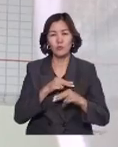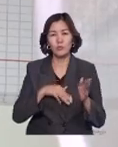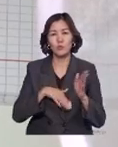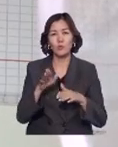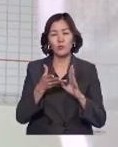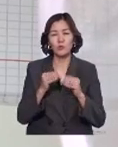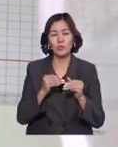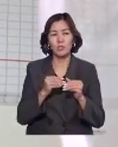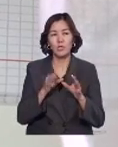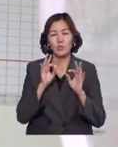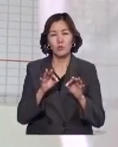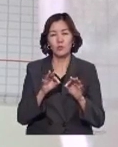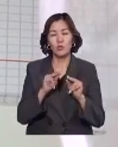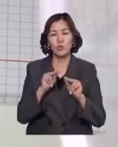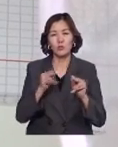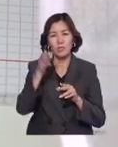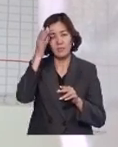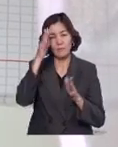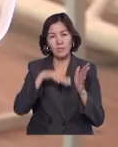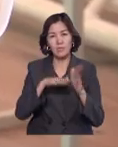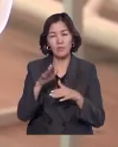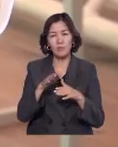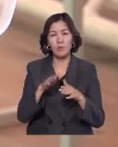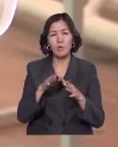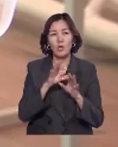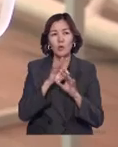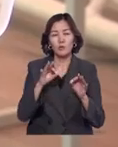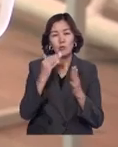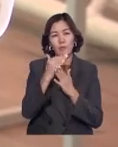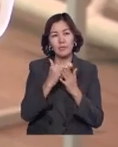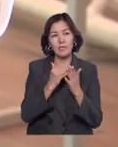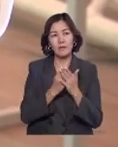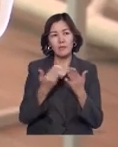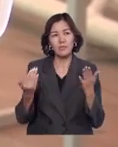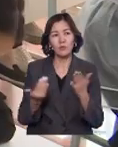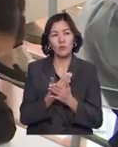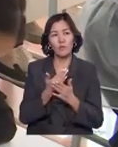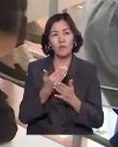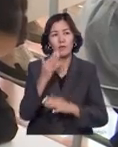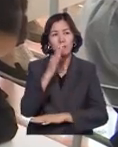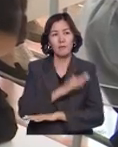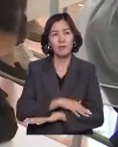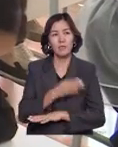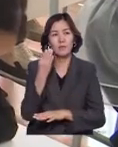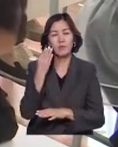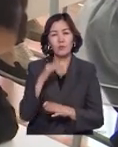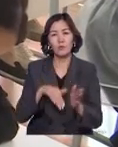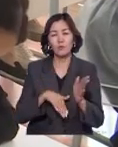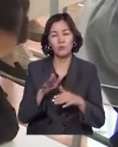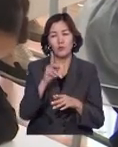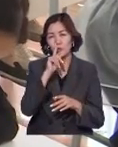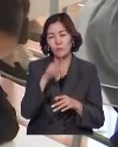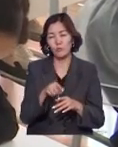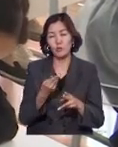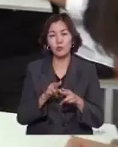шараларын қолға алған жөн деді. Ұстаздың біліктілігі болмаса, үздік оқу бағдарламасы да, заманауи мектептер де озық басқару жүйесі де бекер.